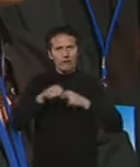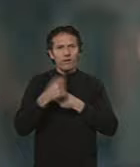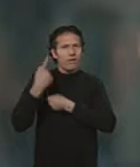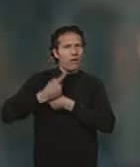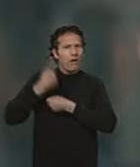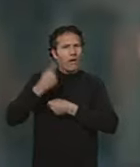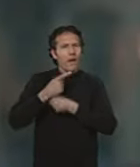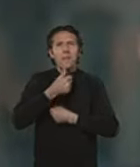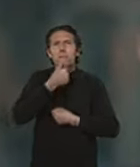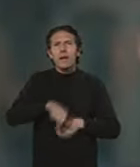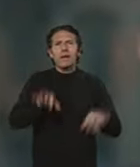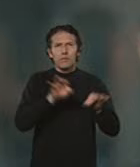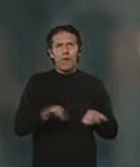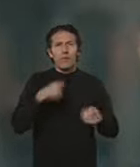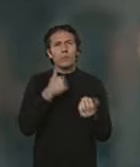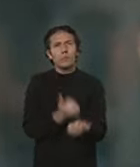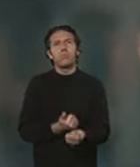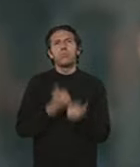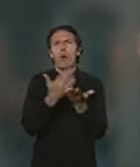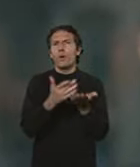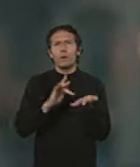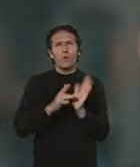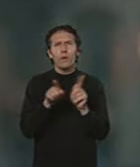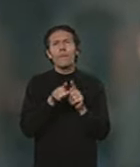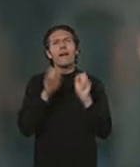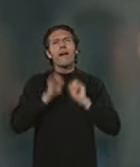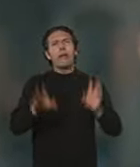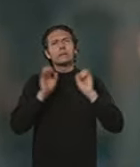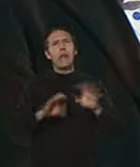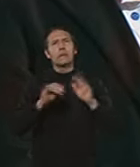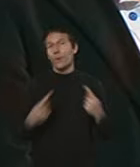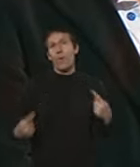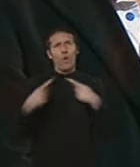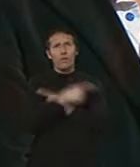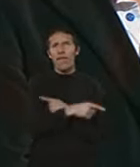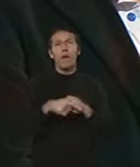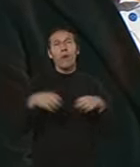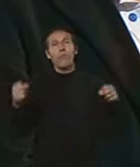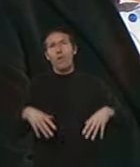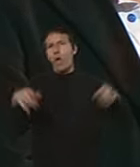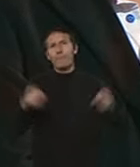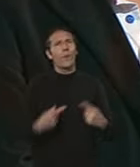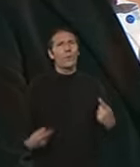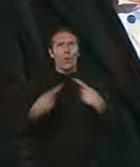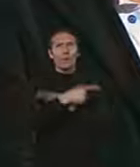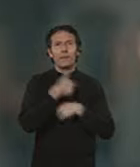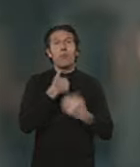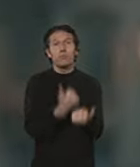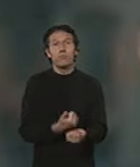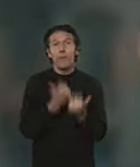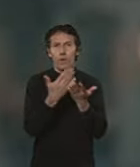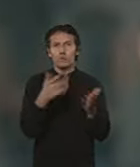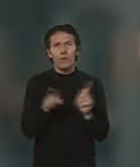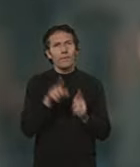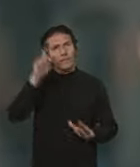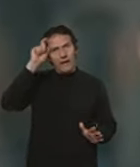subir ce que je vous propose c'est le contraire du laisser faire c'est le contraire de l'abandon ce que que je vous propose c'est la